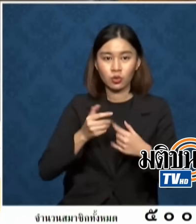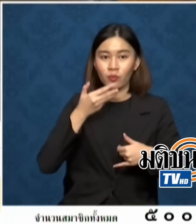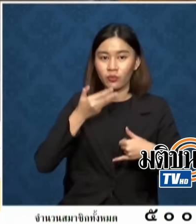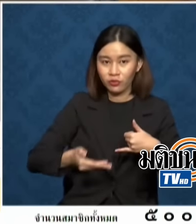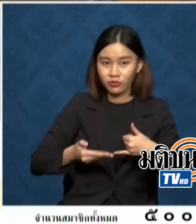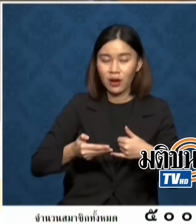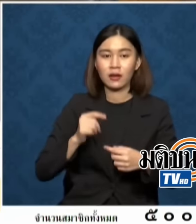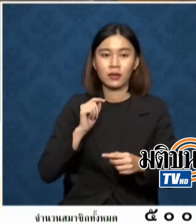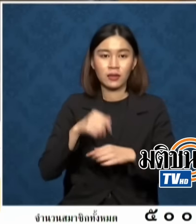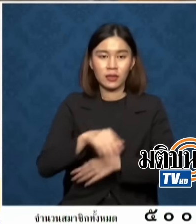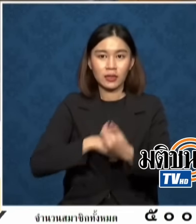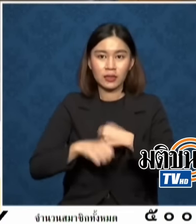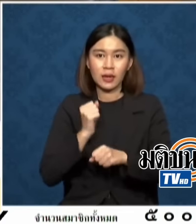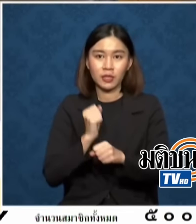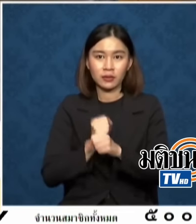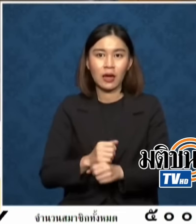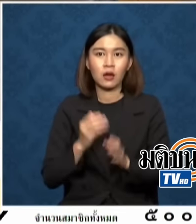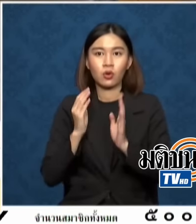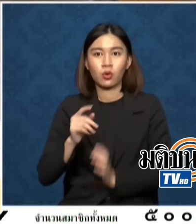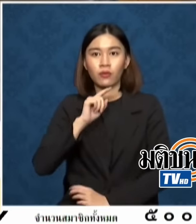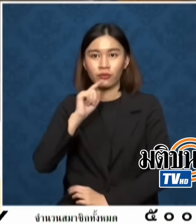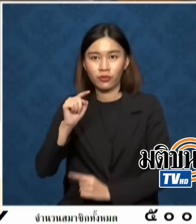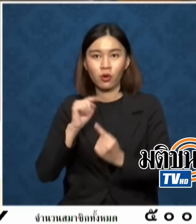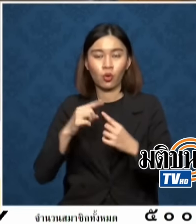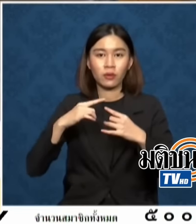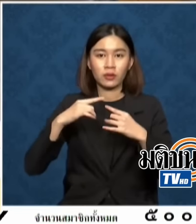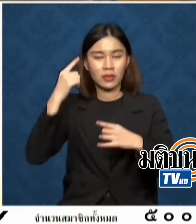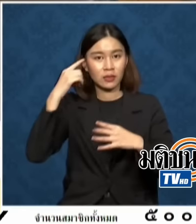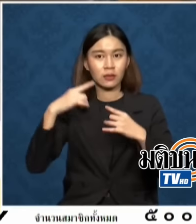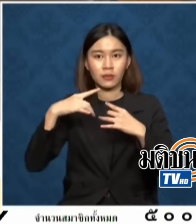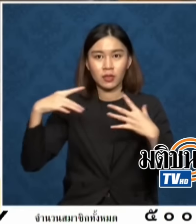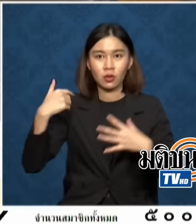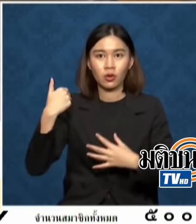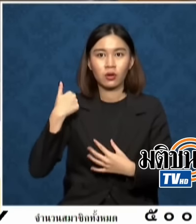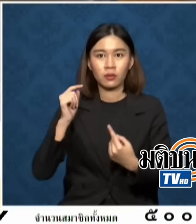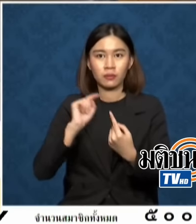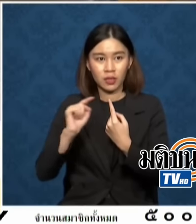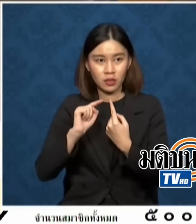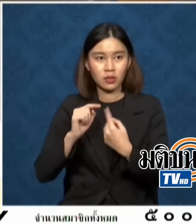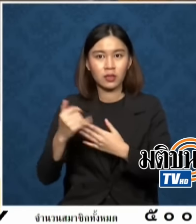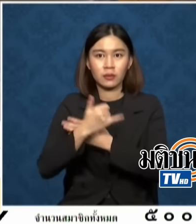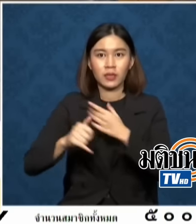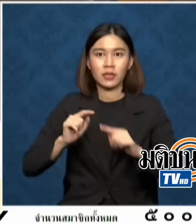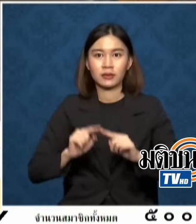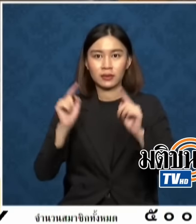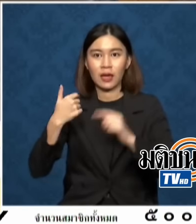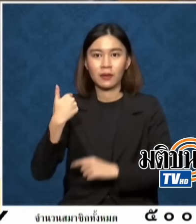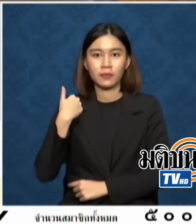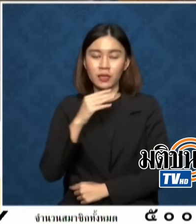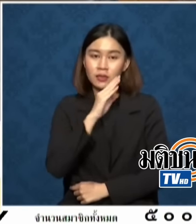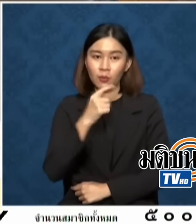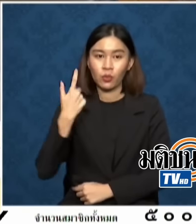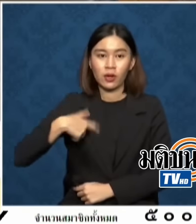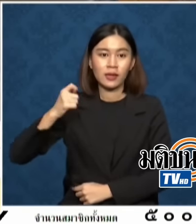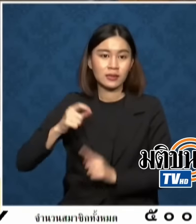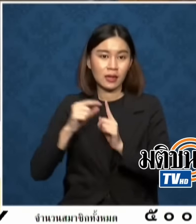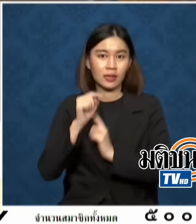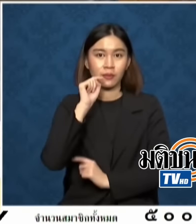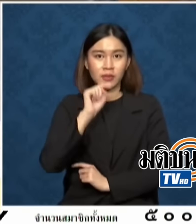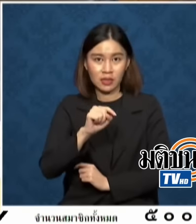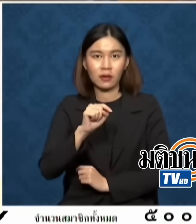และนิตินัยอีกทั้งผู้ร้องกับผู้คัดค้านก็มีภูมิลำเนาอยู่คนละประเทศหากศาลมีคำสั่งให้ทั้